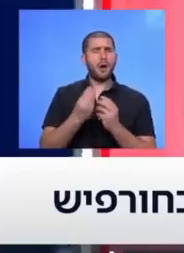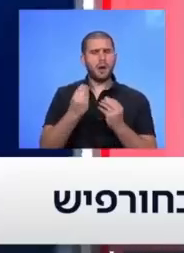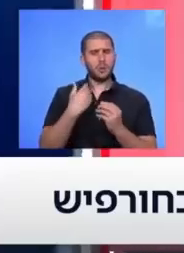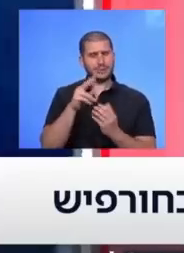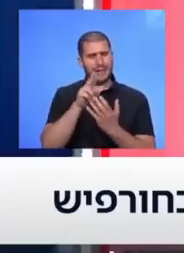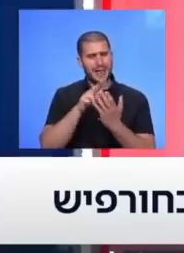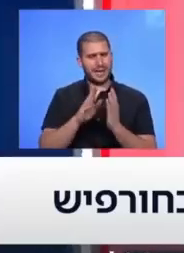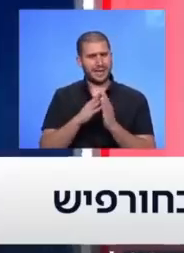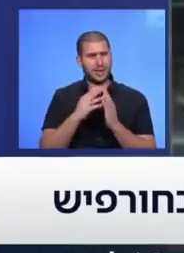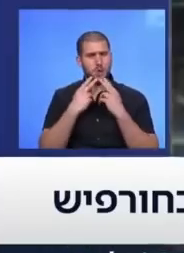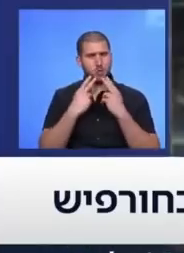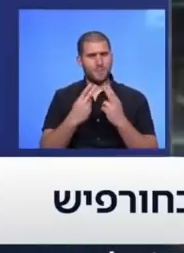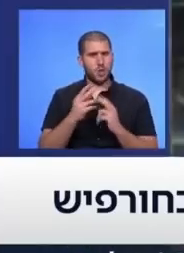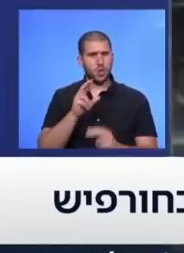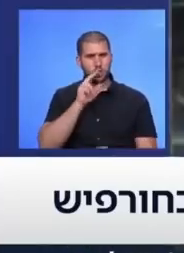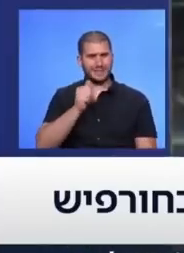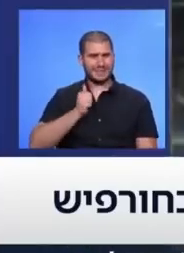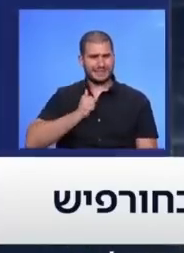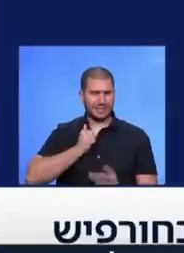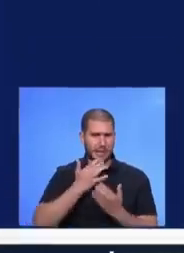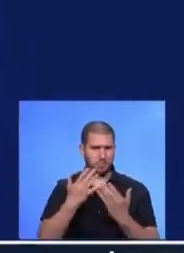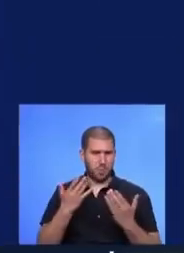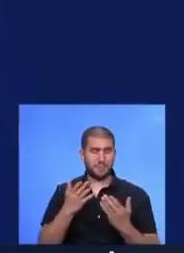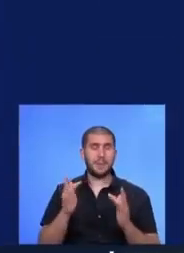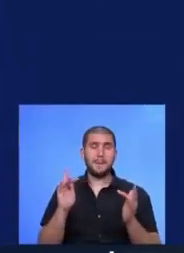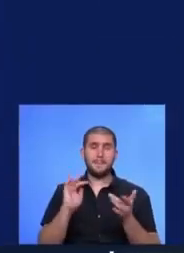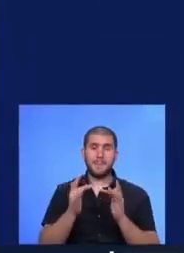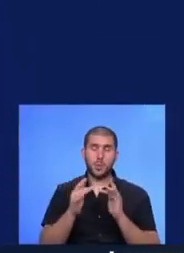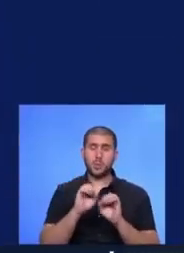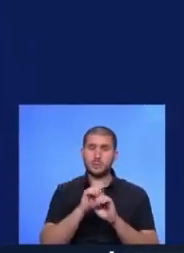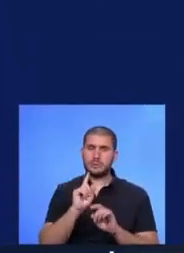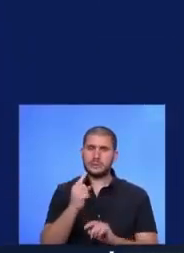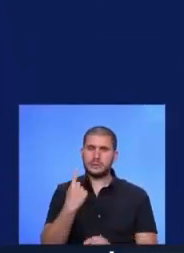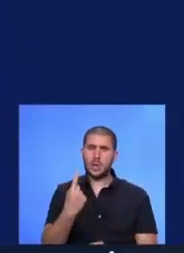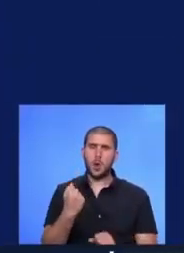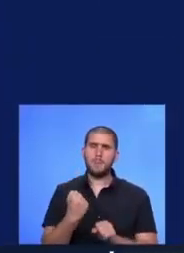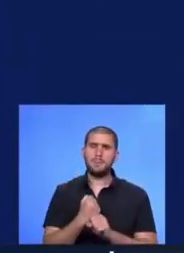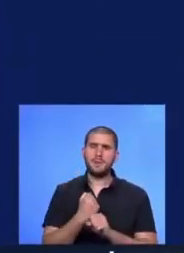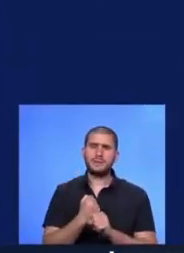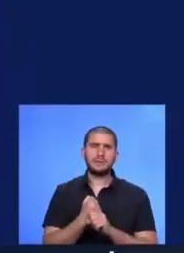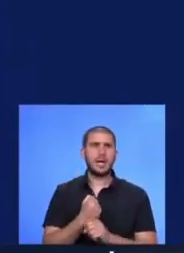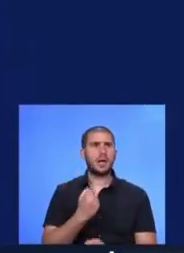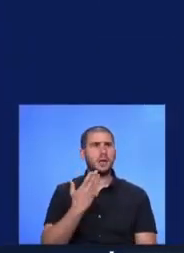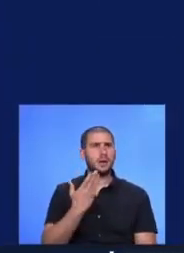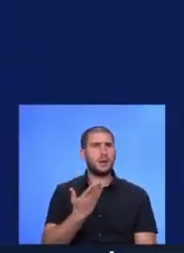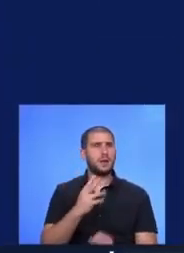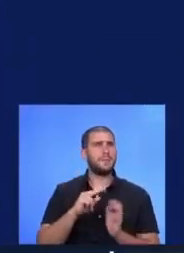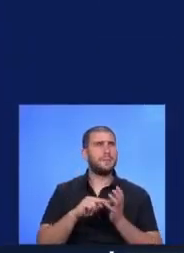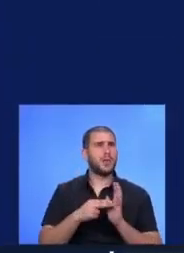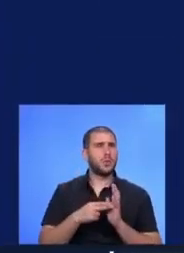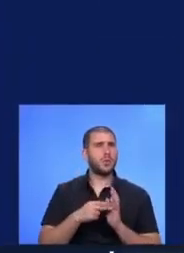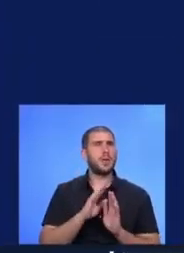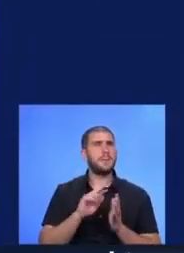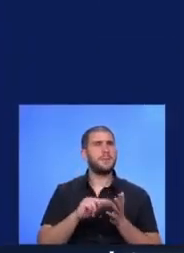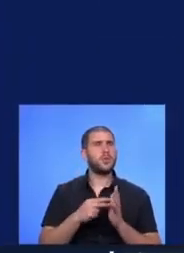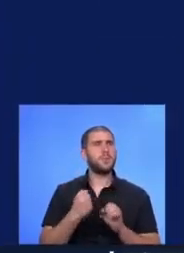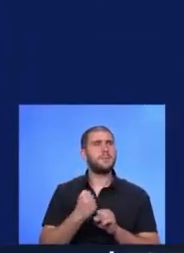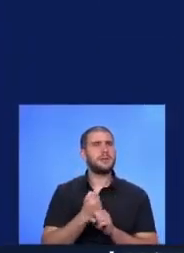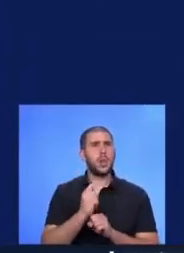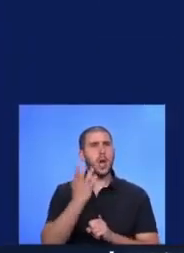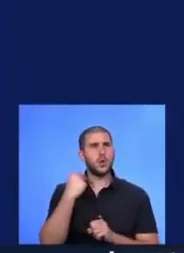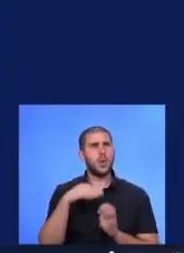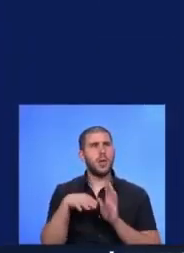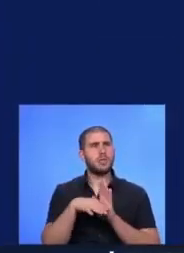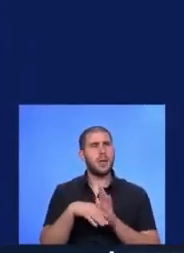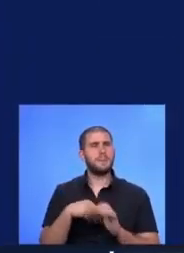ברשותך את התגובה של דובר צה"ל. היא מאוד ברורה. בניגוד לפרסום, לא מדובר במבצע שבוטל. אלא בתכנון מבצעי שלא היו לו